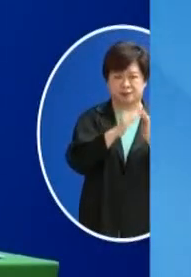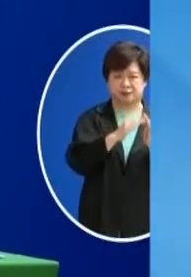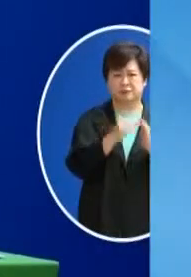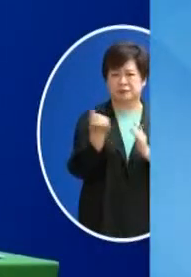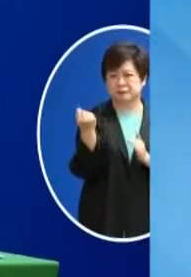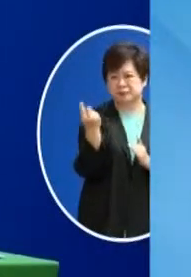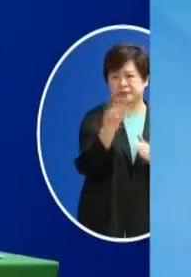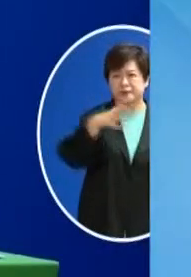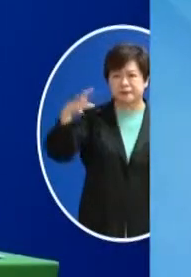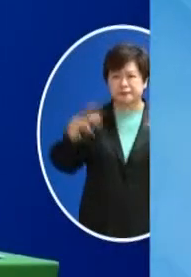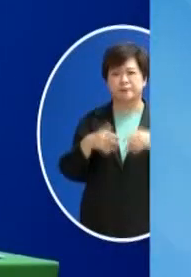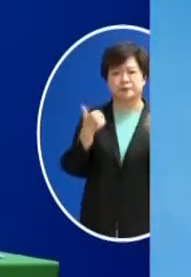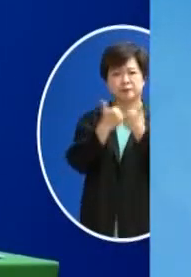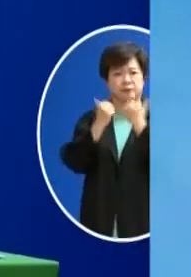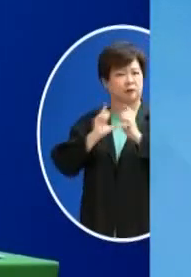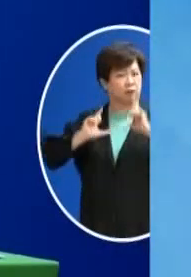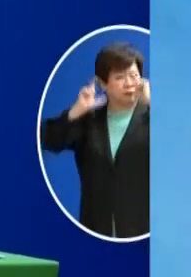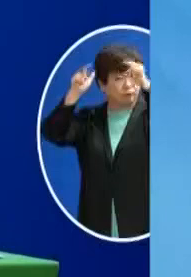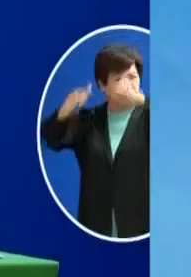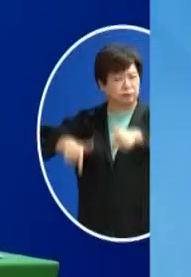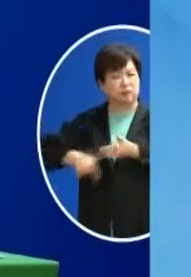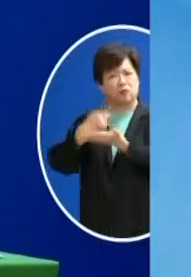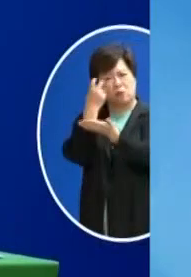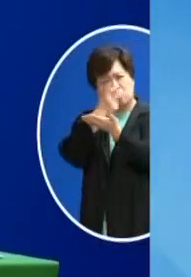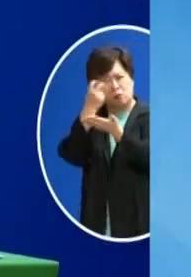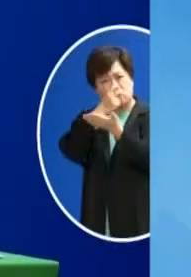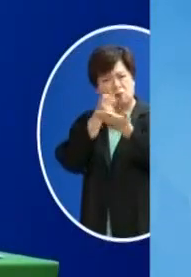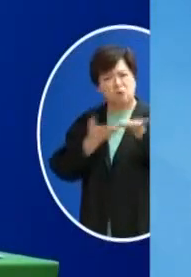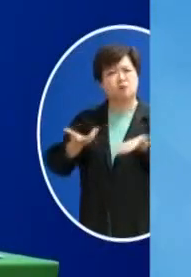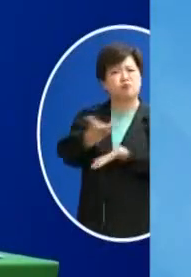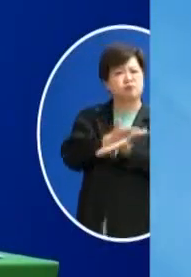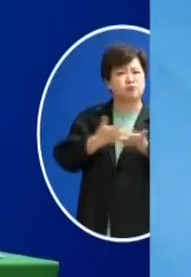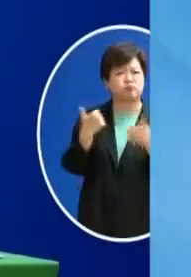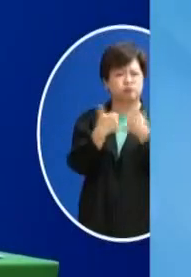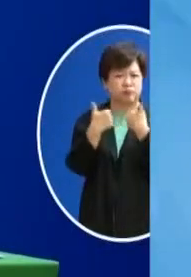开这个会议，然后在一整天的审查跟讨论之后，